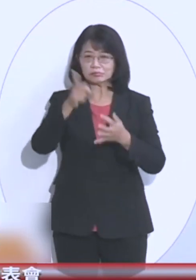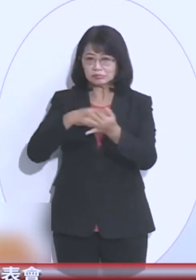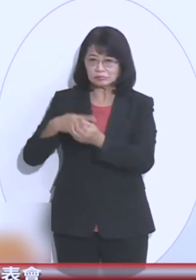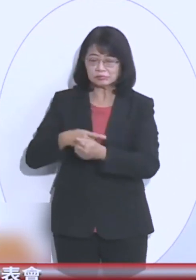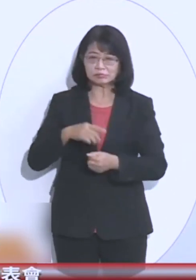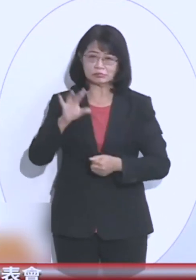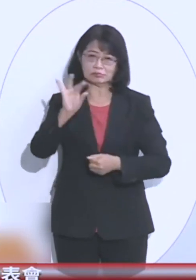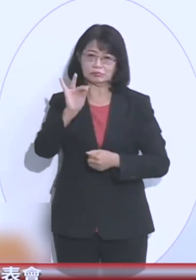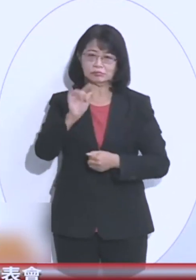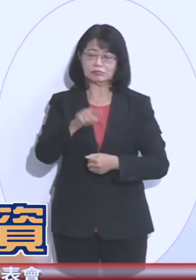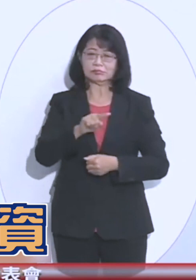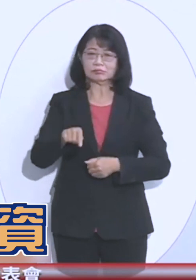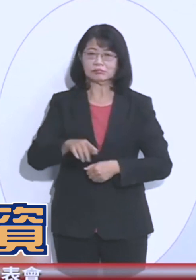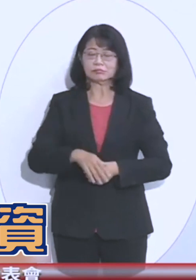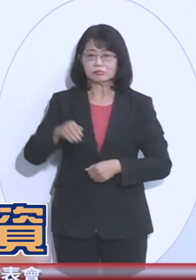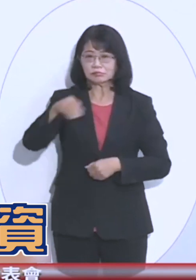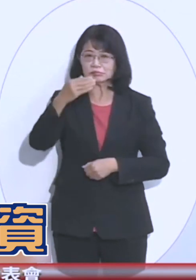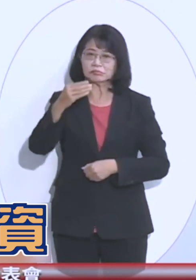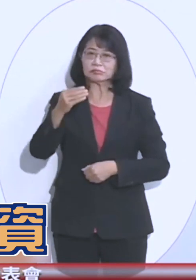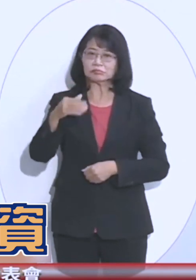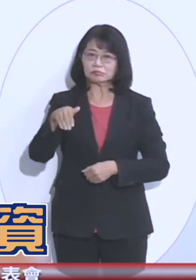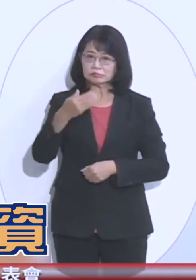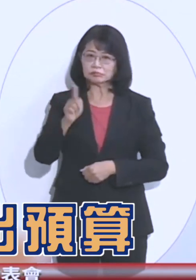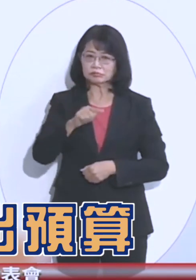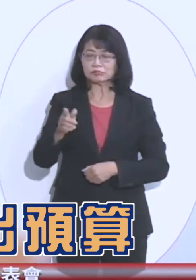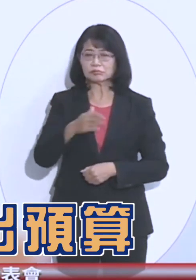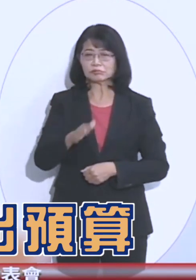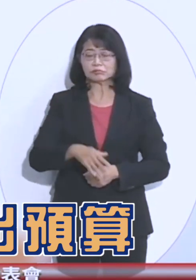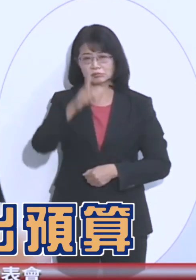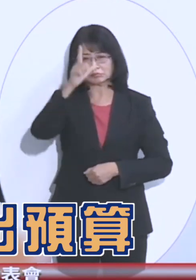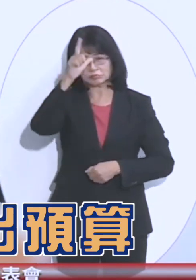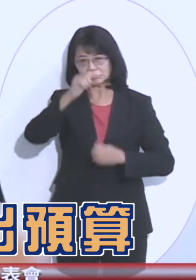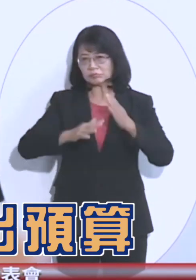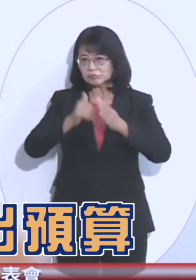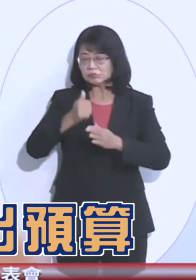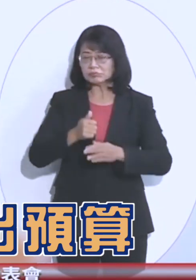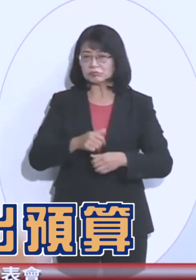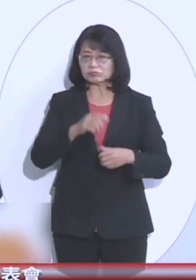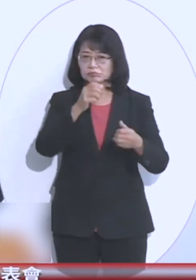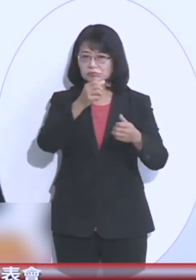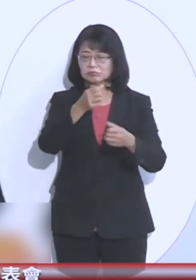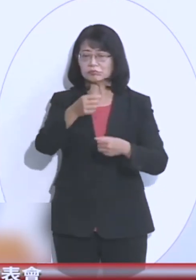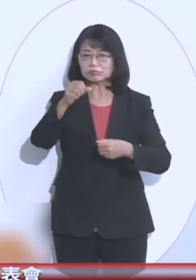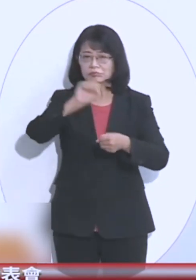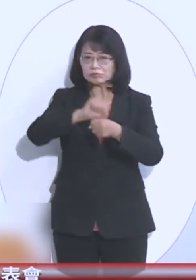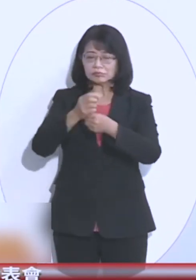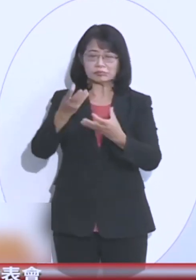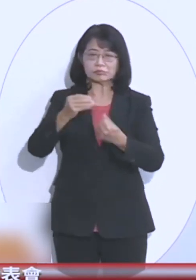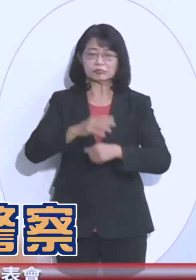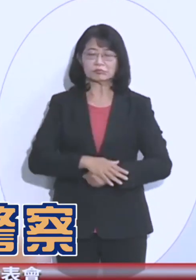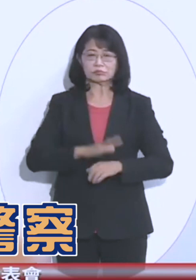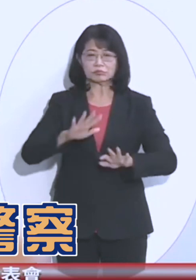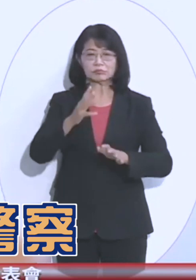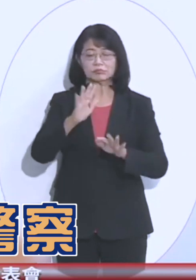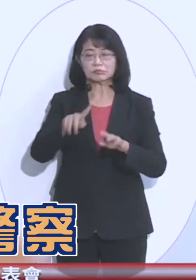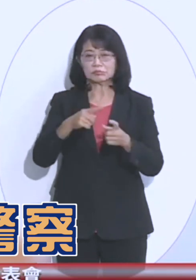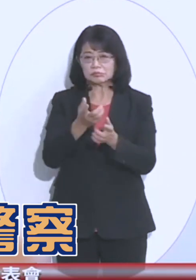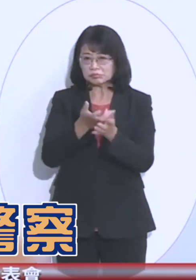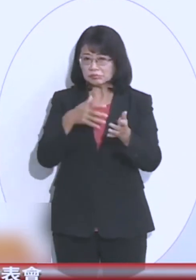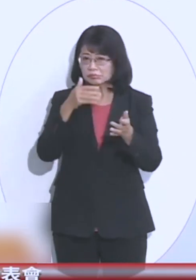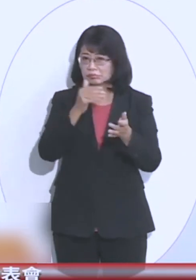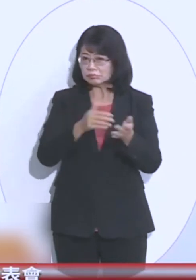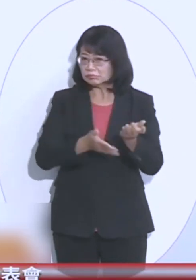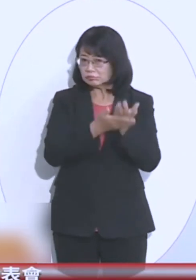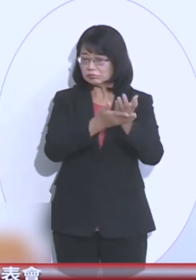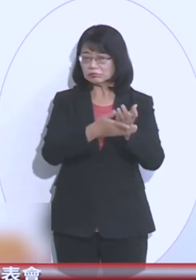个。黄市长无要投资，今年警察局长甲送出预算，阁减无退回，到甲这两个警